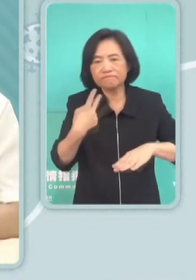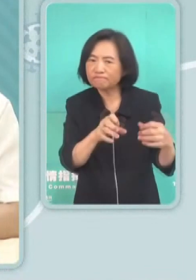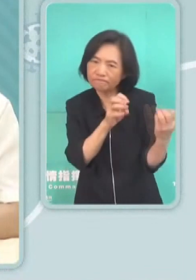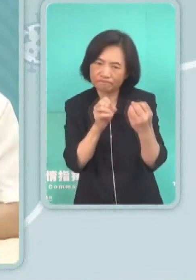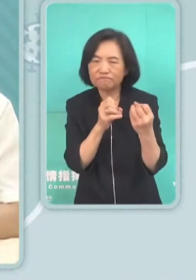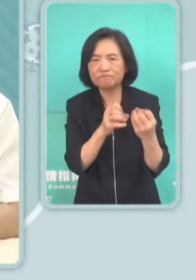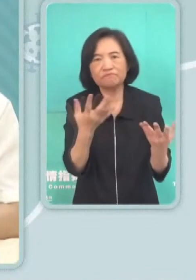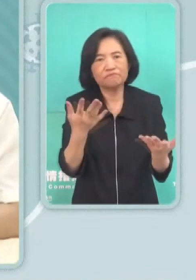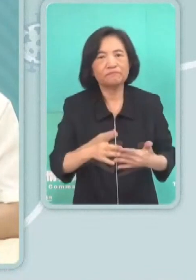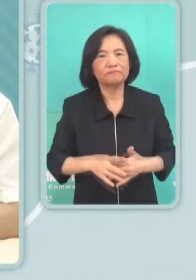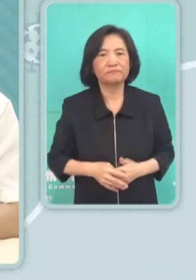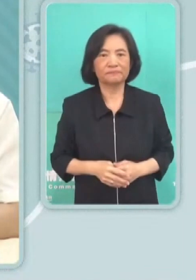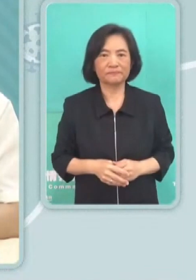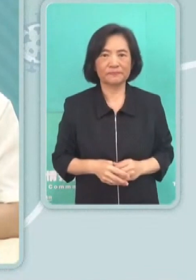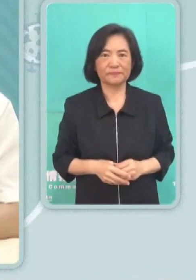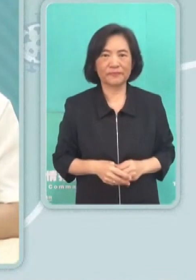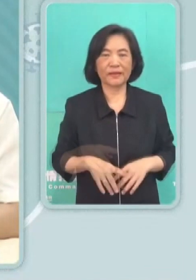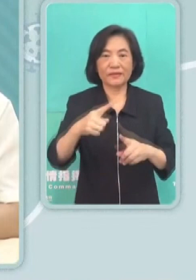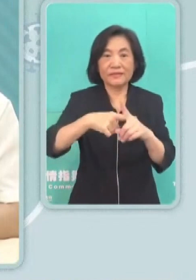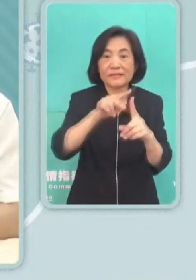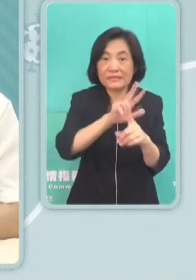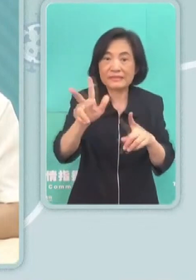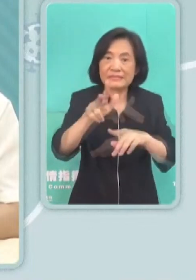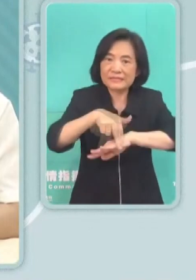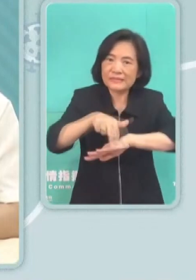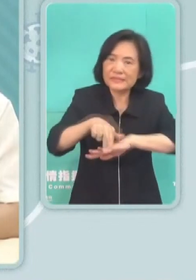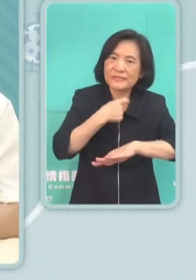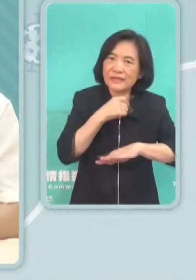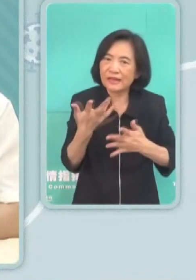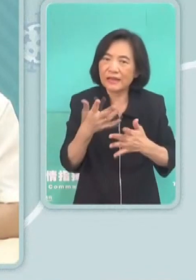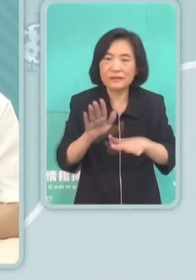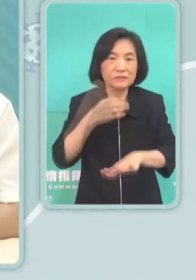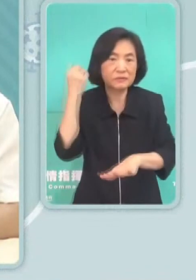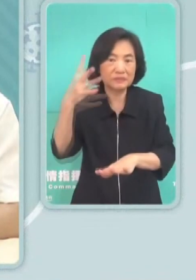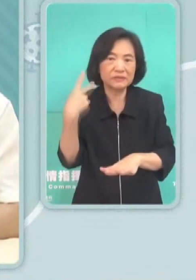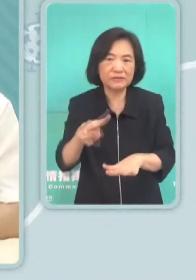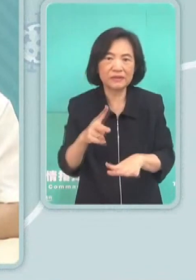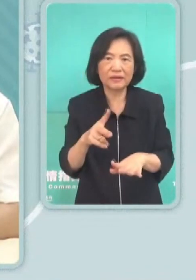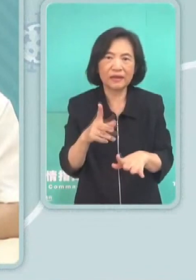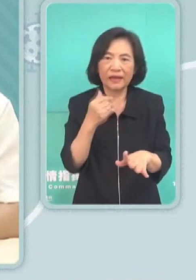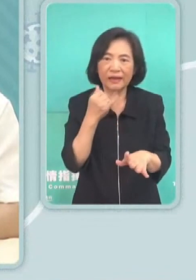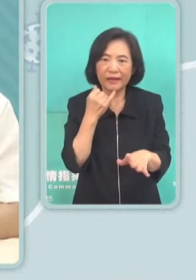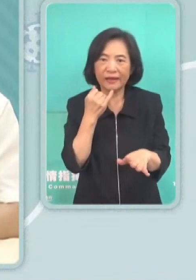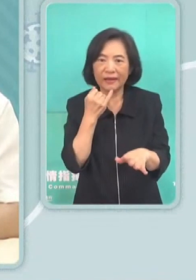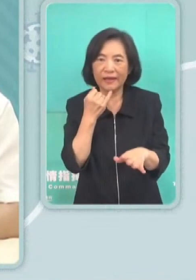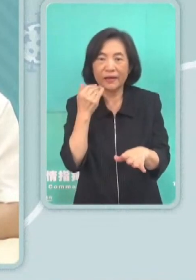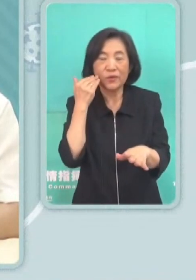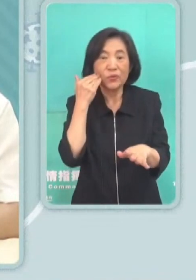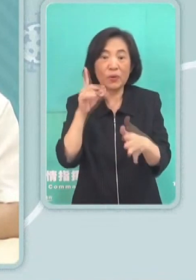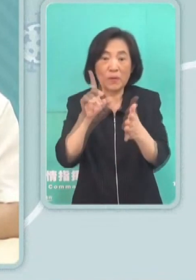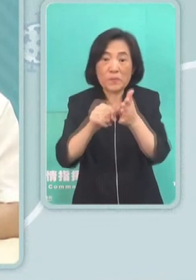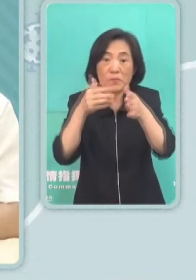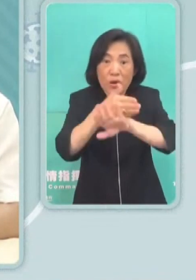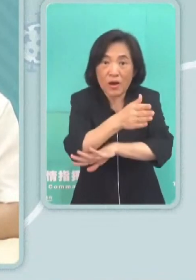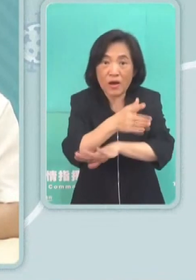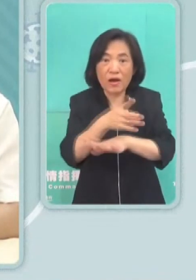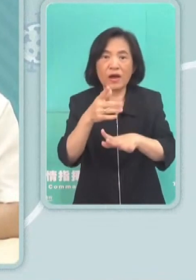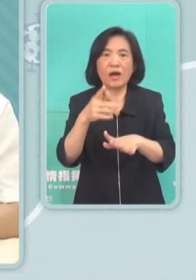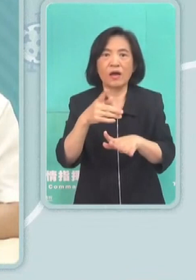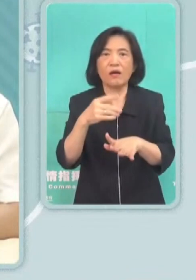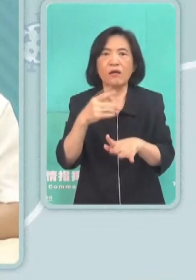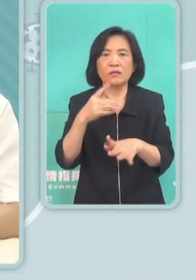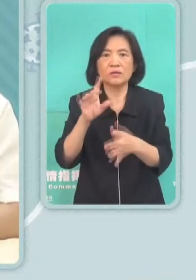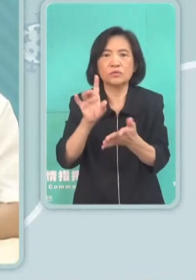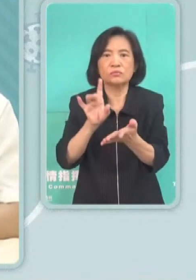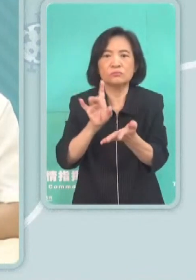家讨论看看，这个城市的设计怎么设计防呆的装置，可以让大家减少错误的。不过这段